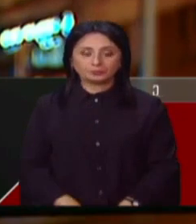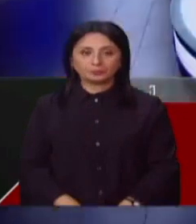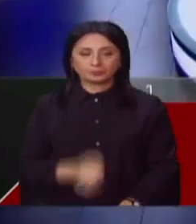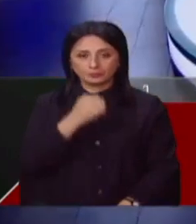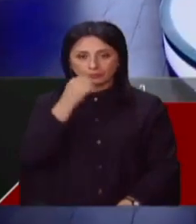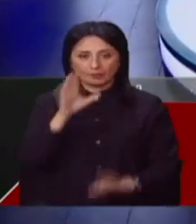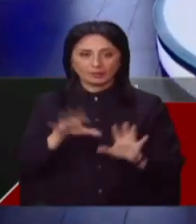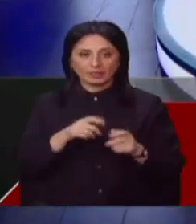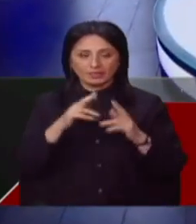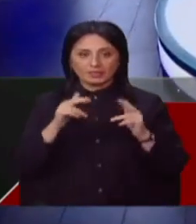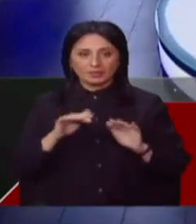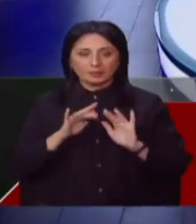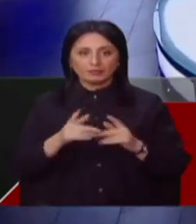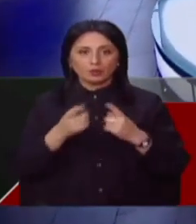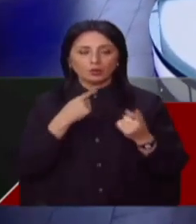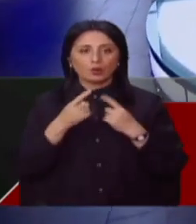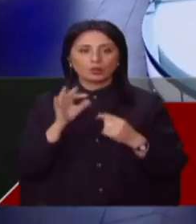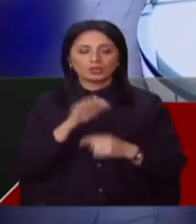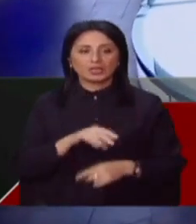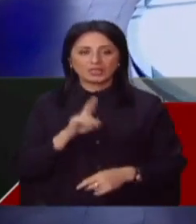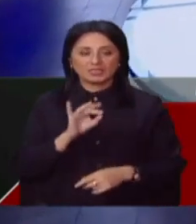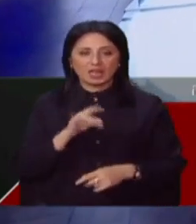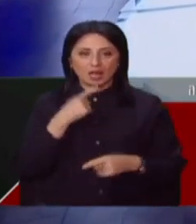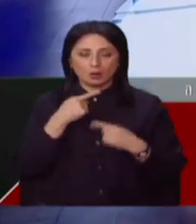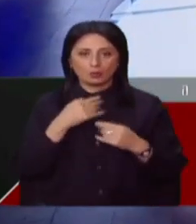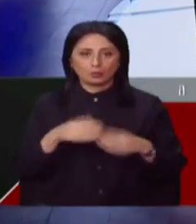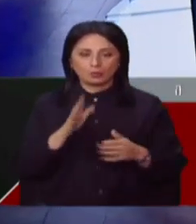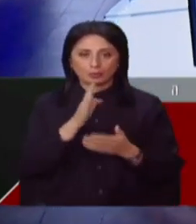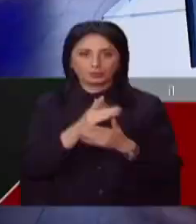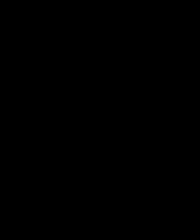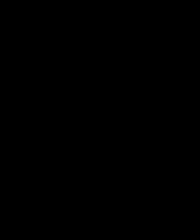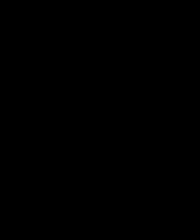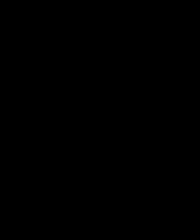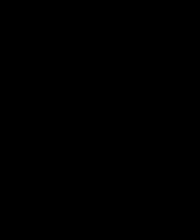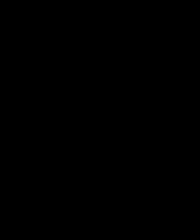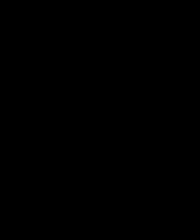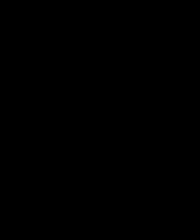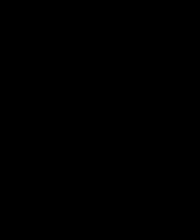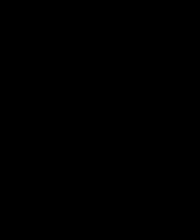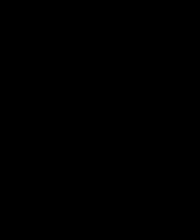მადლობა. პრეზიდენტის რეზიდენციაში მიმდინარე კონსულტაციებზე თამუნა წიკლაური საუბრობდა პირდაპირ ეთერში.